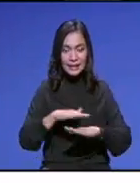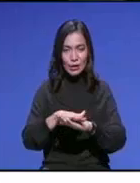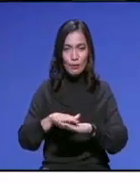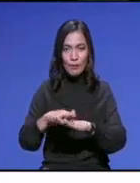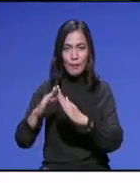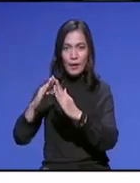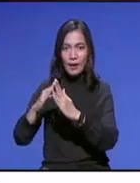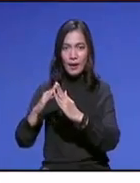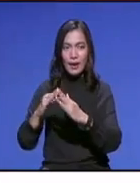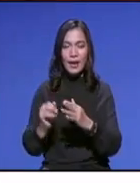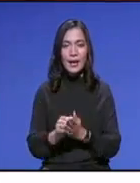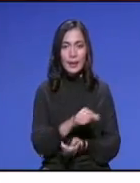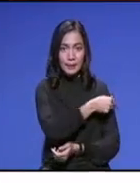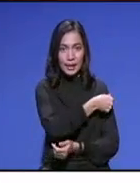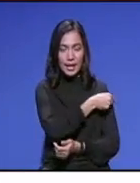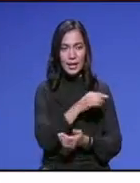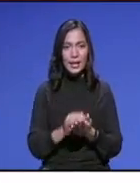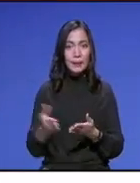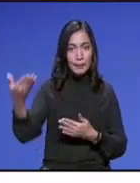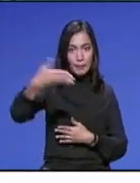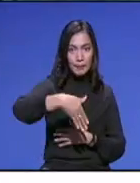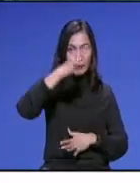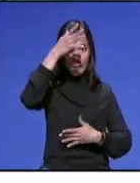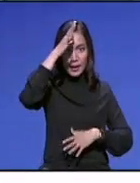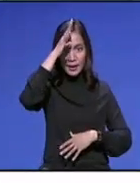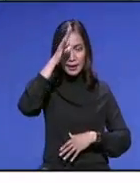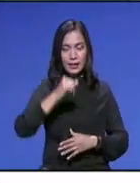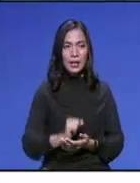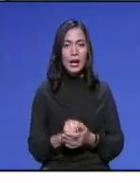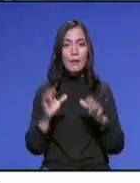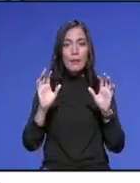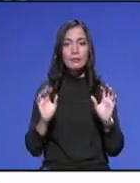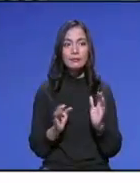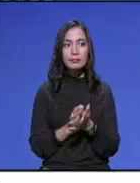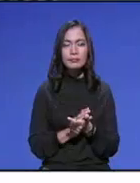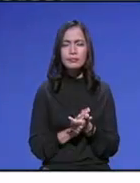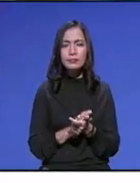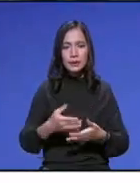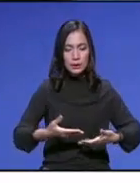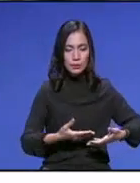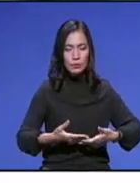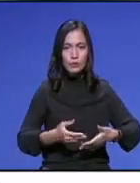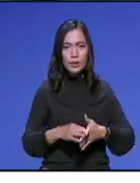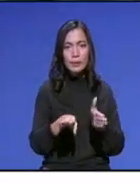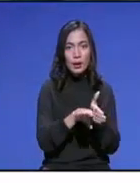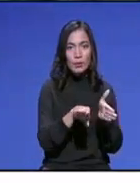dan akan dibawa pulang ke Bali. Sang ibu sebelumnya sempat terlantar bersama ratusan calon penumpang lainnya yang tertahan di